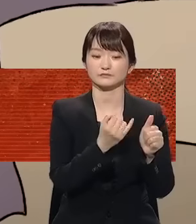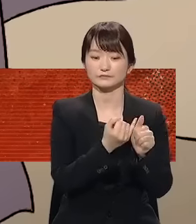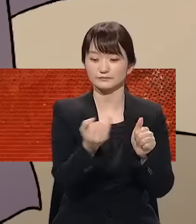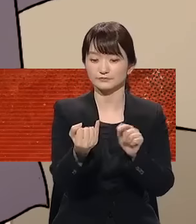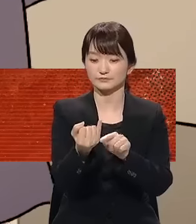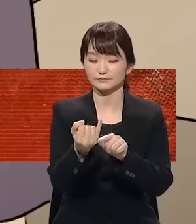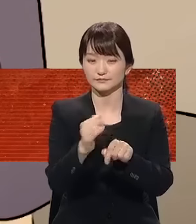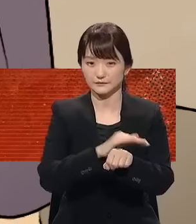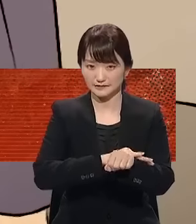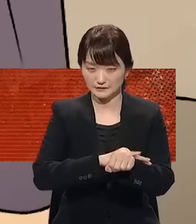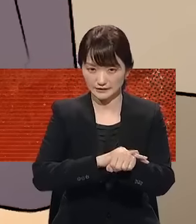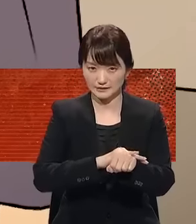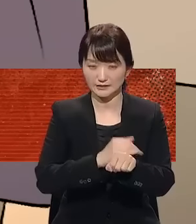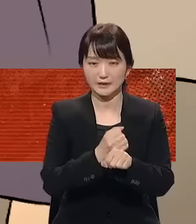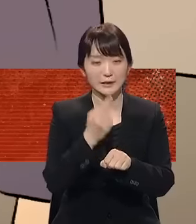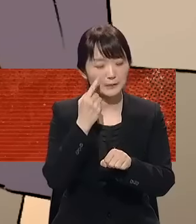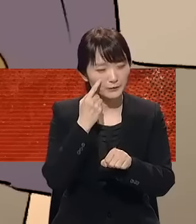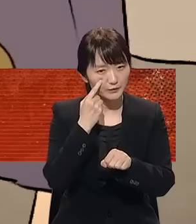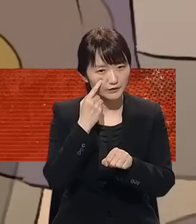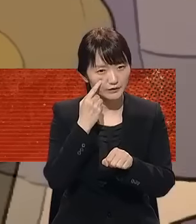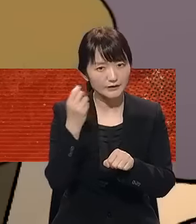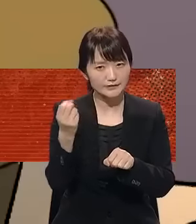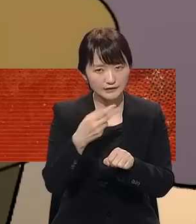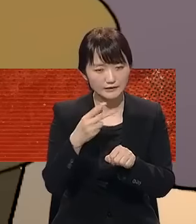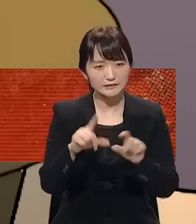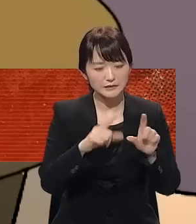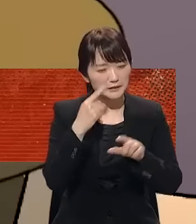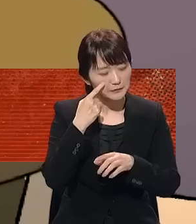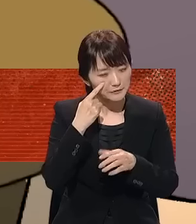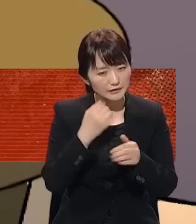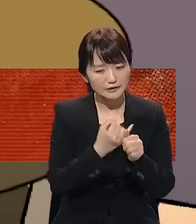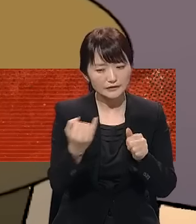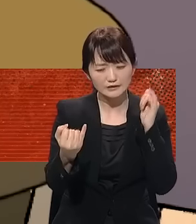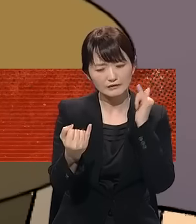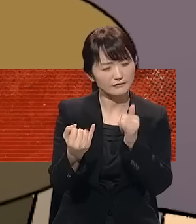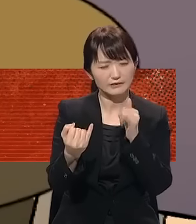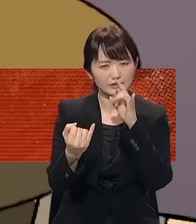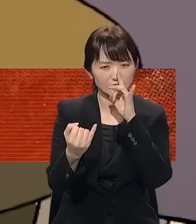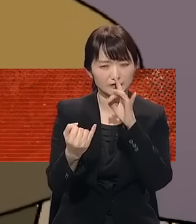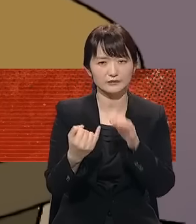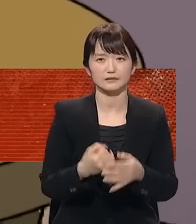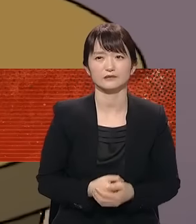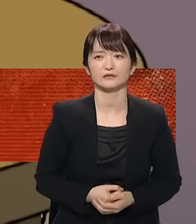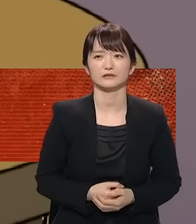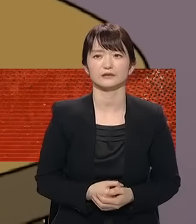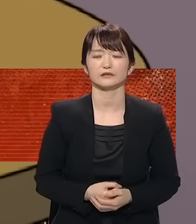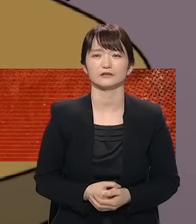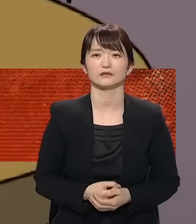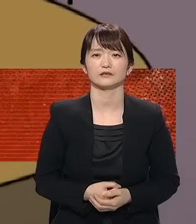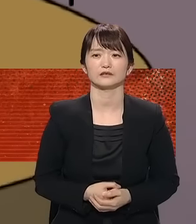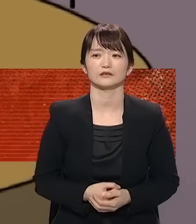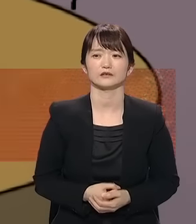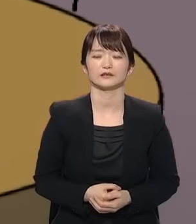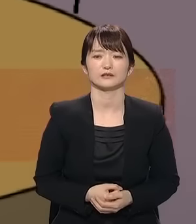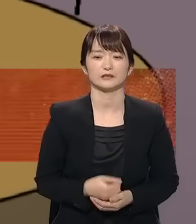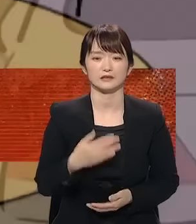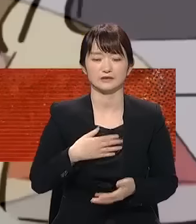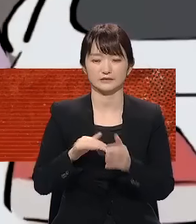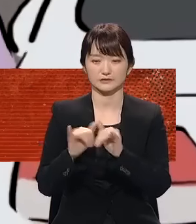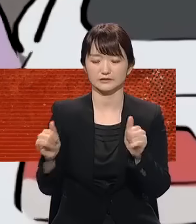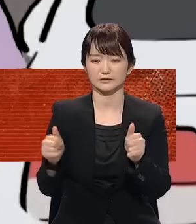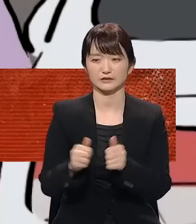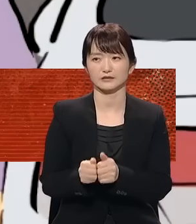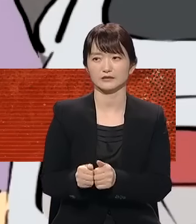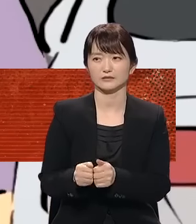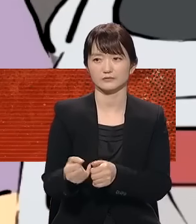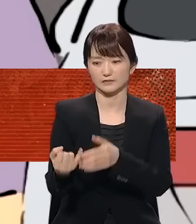잘해 봐야겠다 이런 마음이 더 컸다고 합니다 그런데 아내가 연락이 안 되니까이 남편이 겹지인 테 부탁을 해서 아내한테 나랑